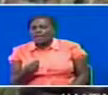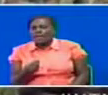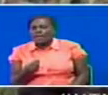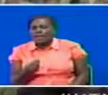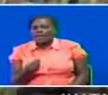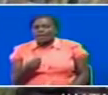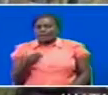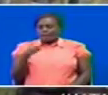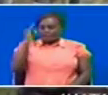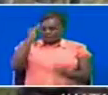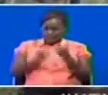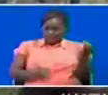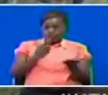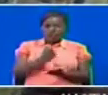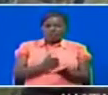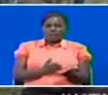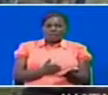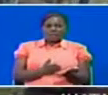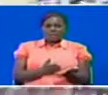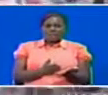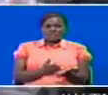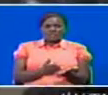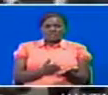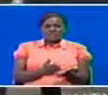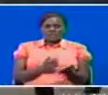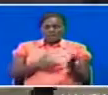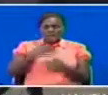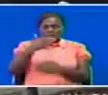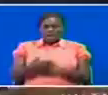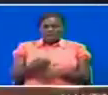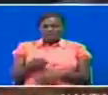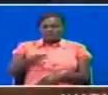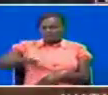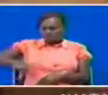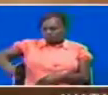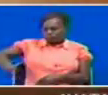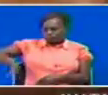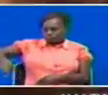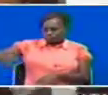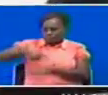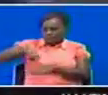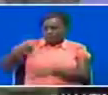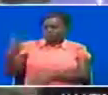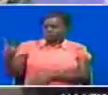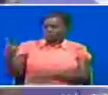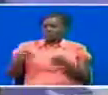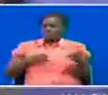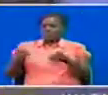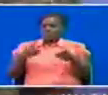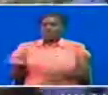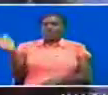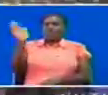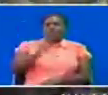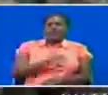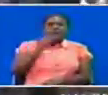kwa sehemu yake ya mwisho ya kukara Kimikoye. Baada ya kulisha ng'ombe kwa takribani masaa mawili, safari ya kurudi